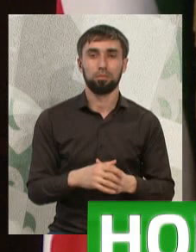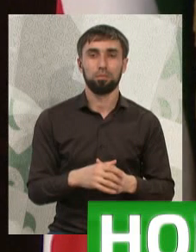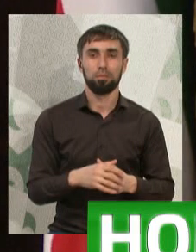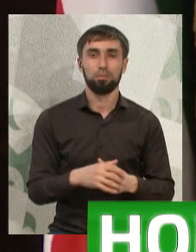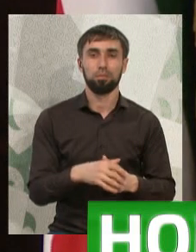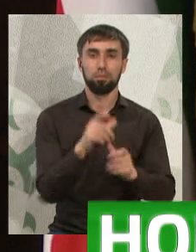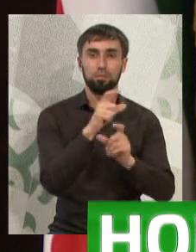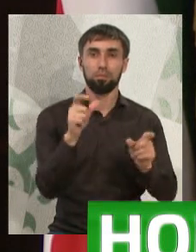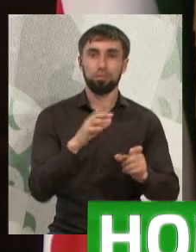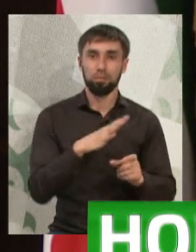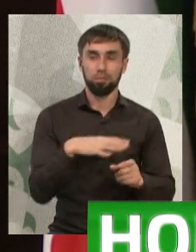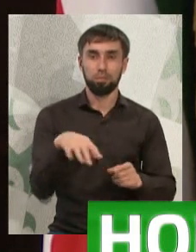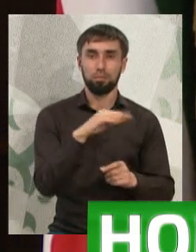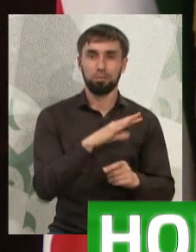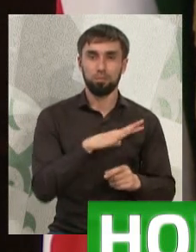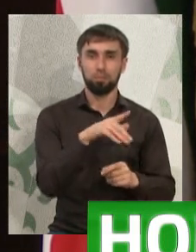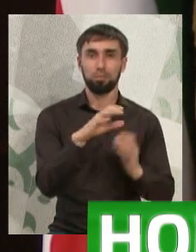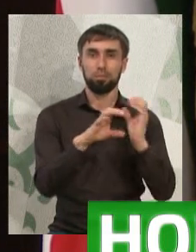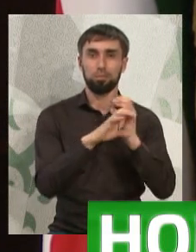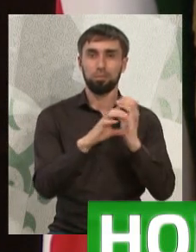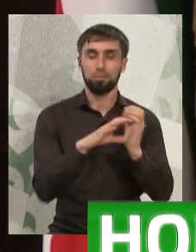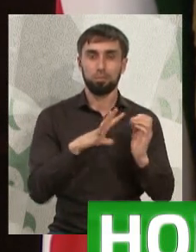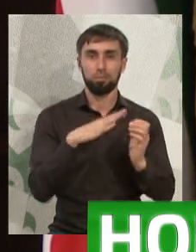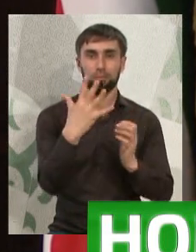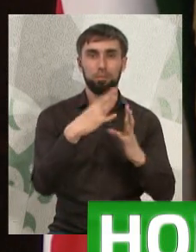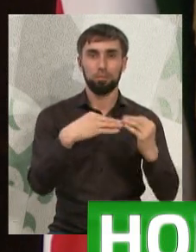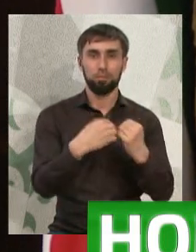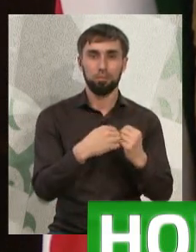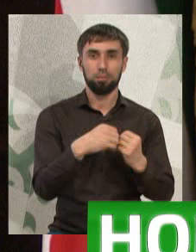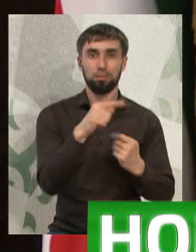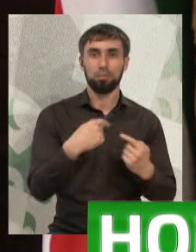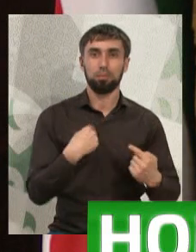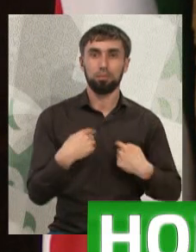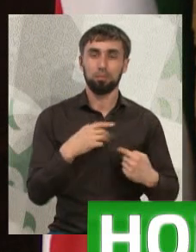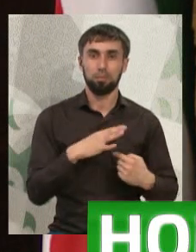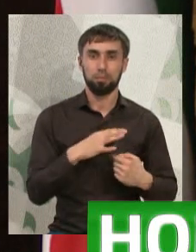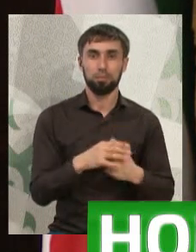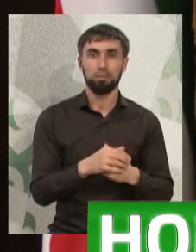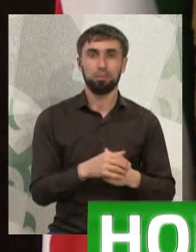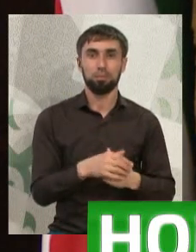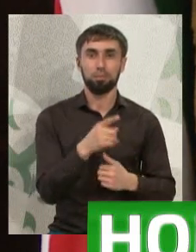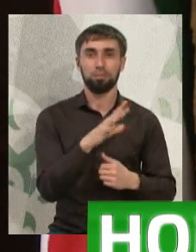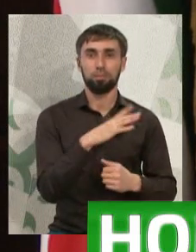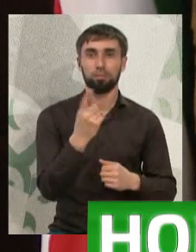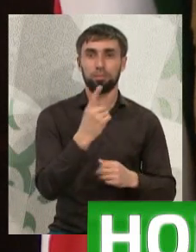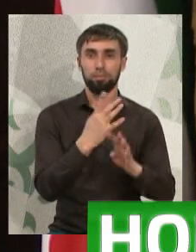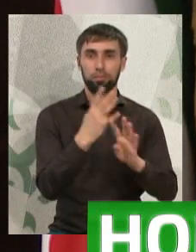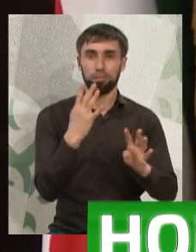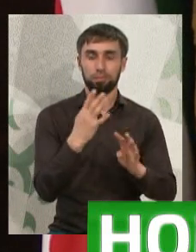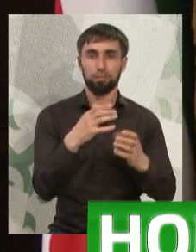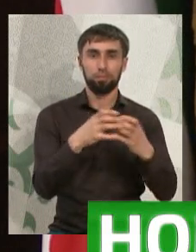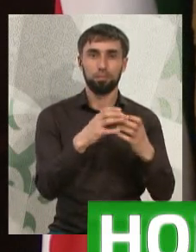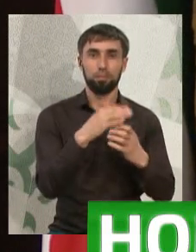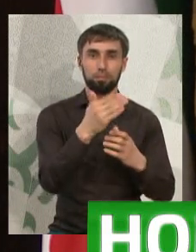Люди были действительно, которые жили прямо в бараках, это было 5 семей. И, в принципе, это была первая очередная как бы, группа